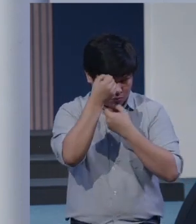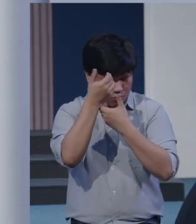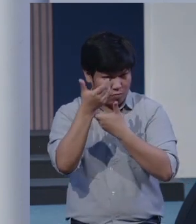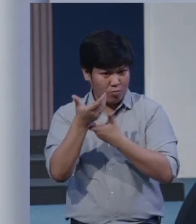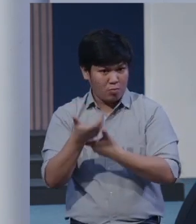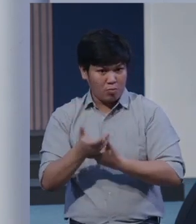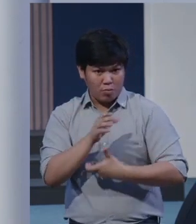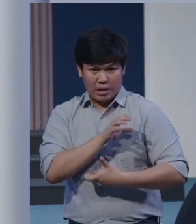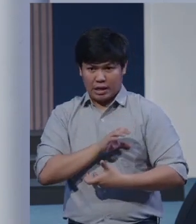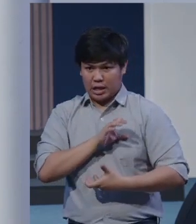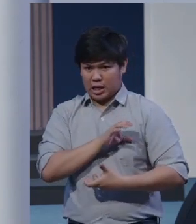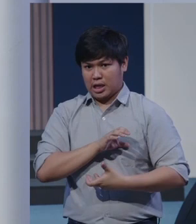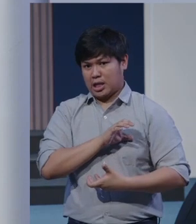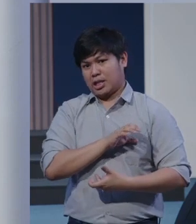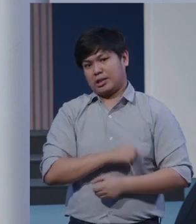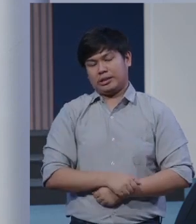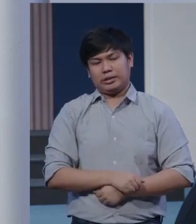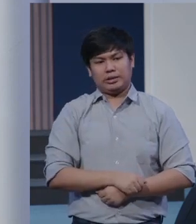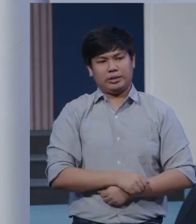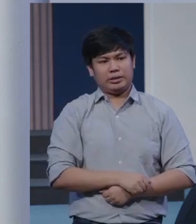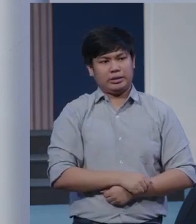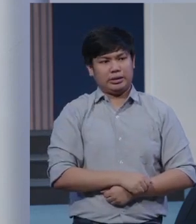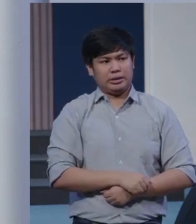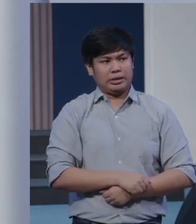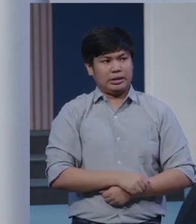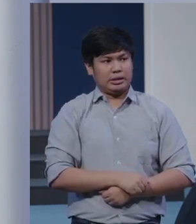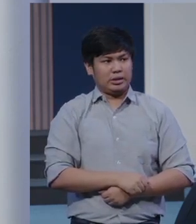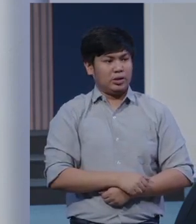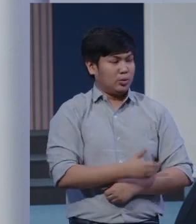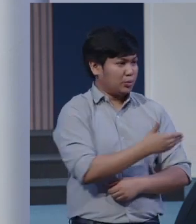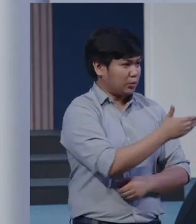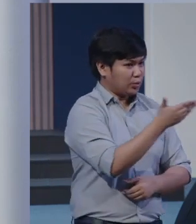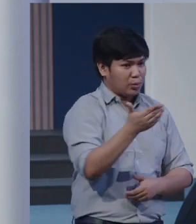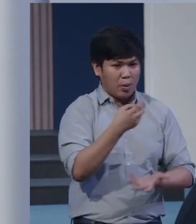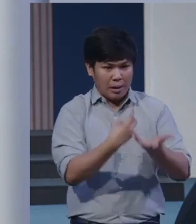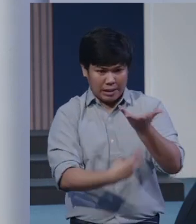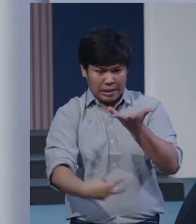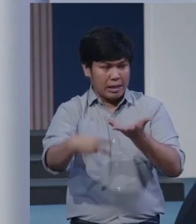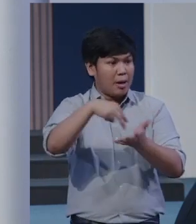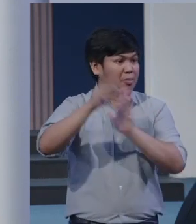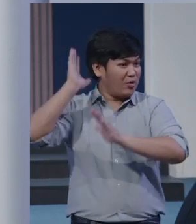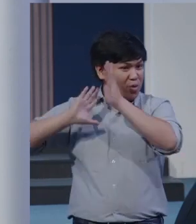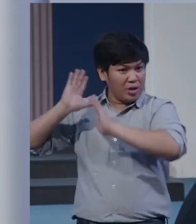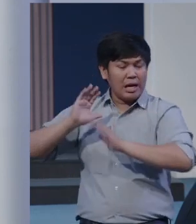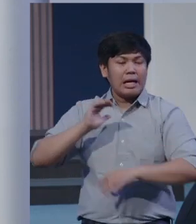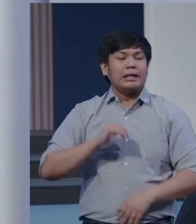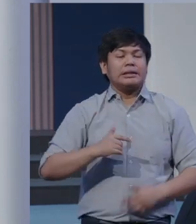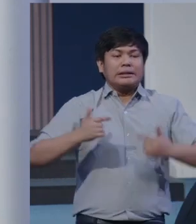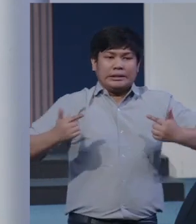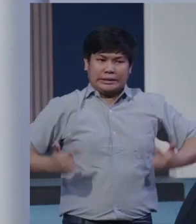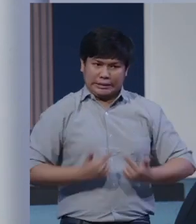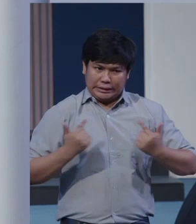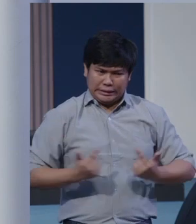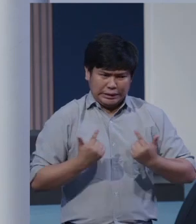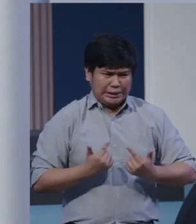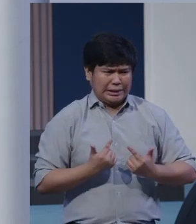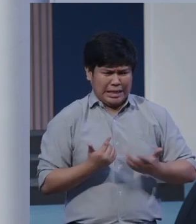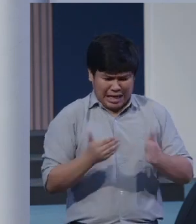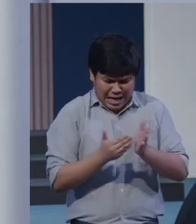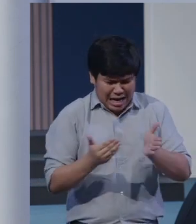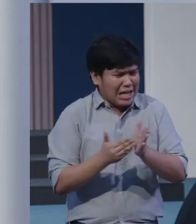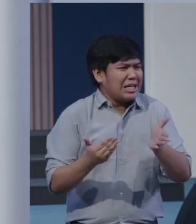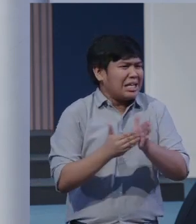co resurrected kapwa kayong ibinuhol sa patay ni